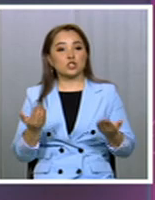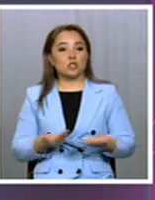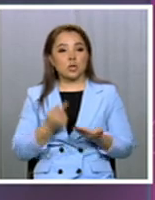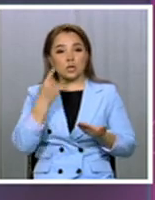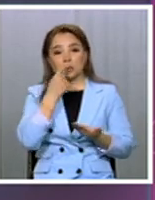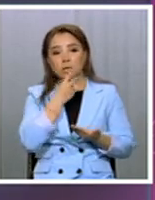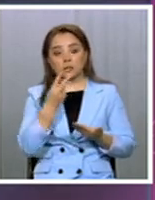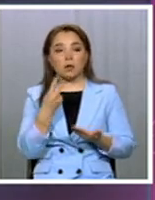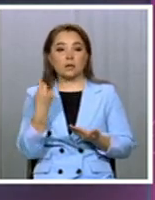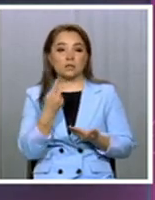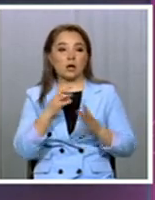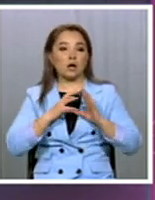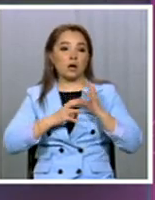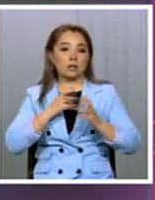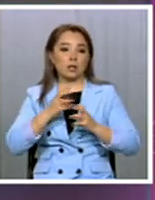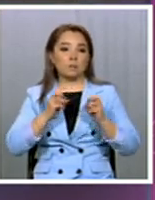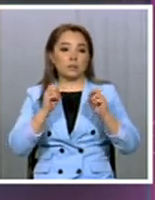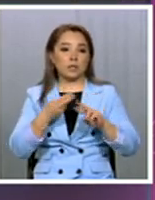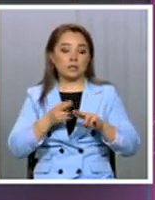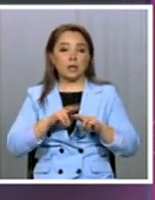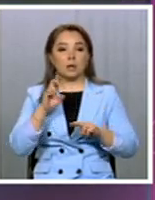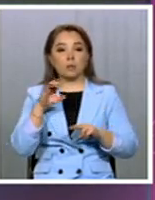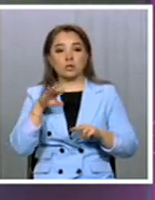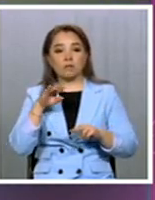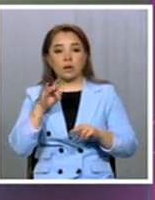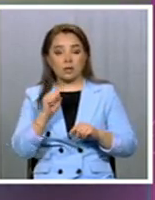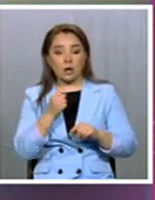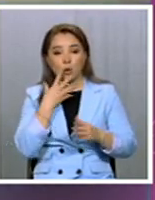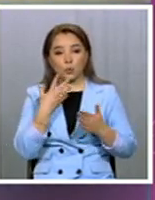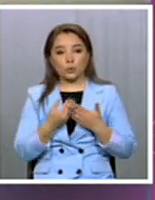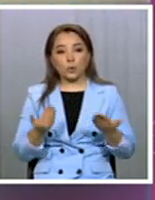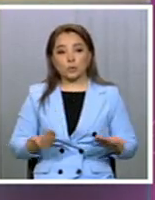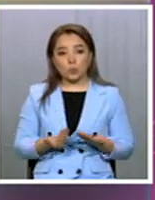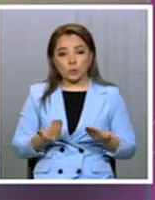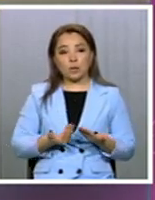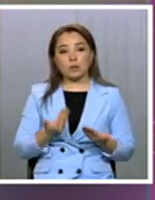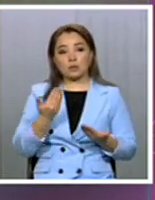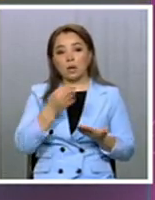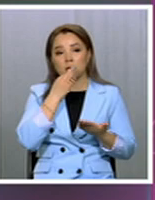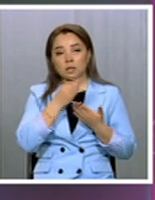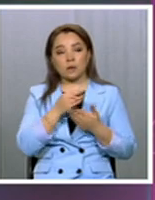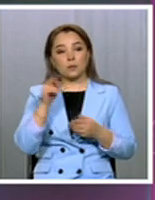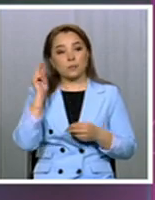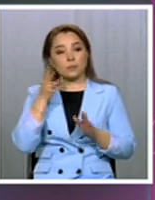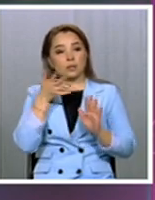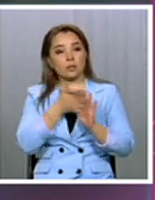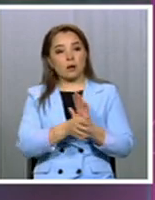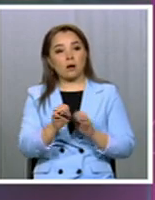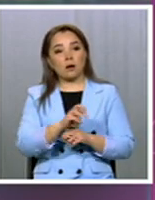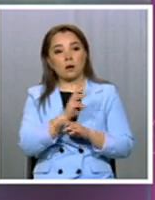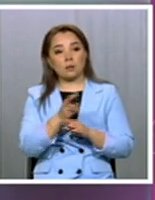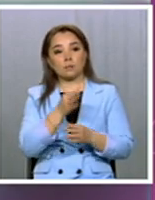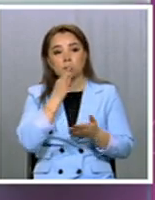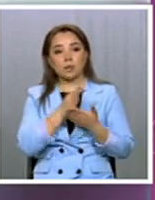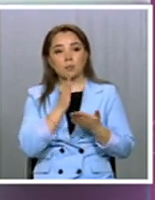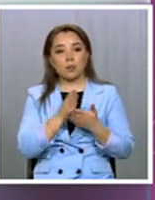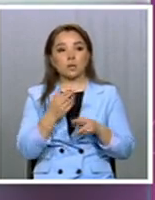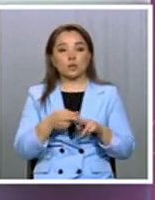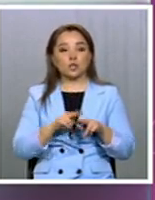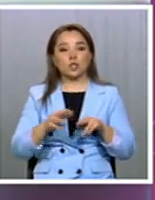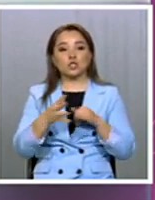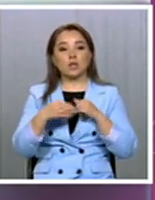жалғыз ғаламшар. Оның биосферасы өз тұрғындарын өмір сүруге қажетті игіліктермен қамтамасыз етіп келеді. Жер